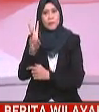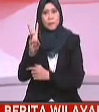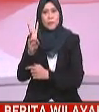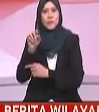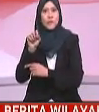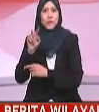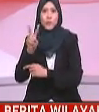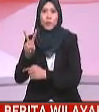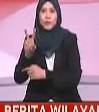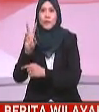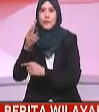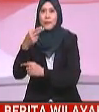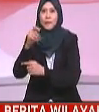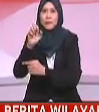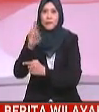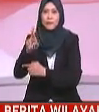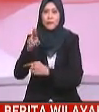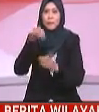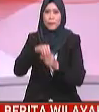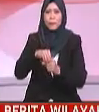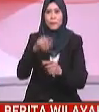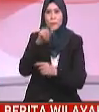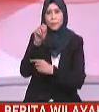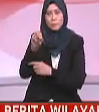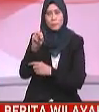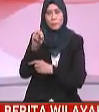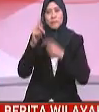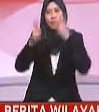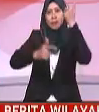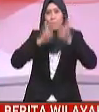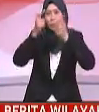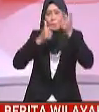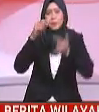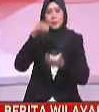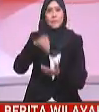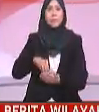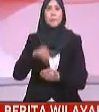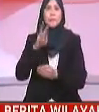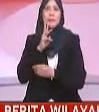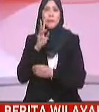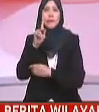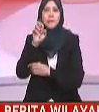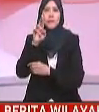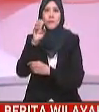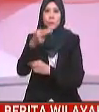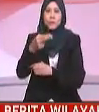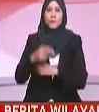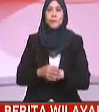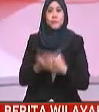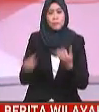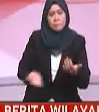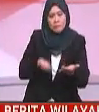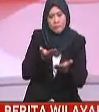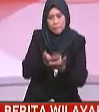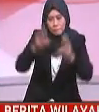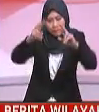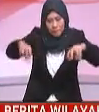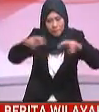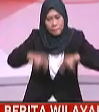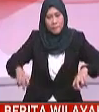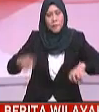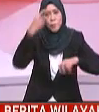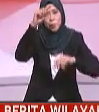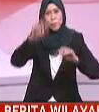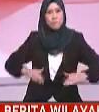190.62 hektar yang terletak dalam zon pelancongan utama Aikroh. Antara yang dicadangkan melalui kajian ini adalah